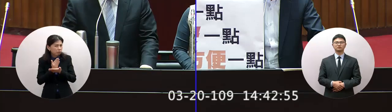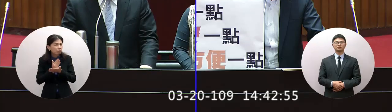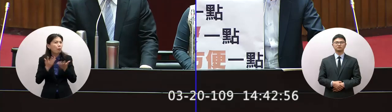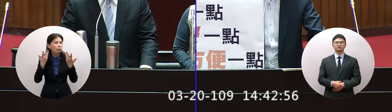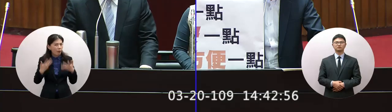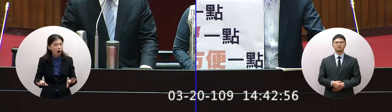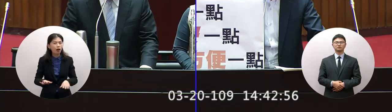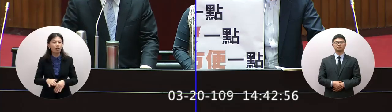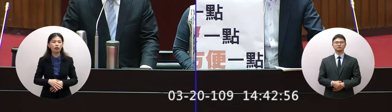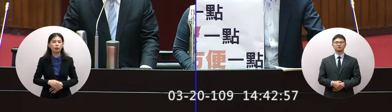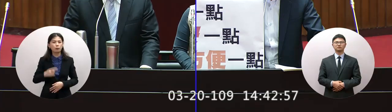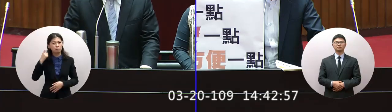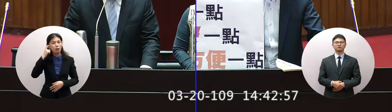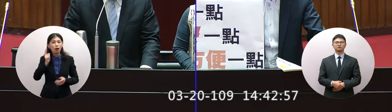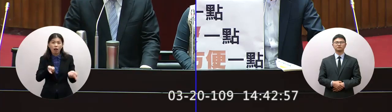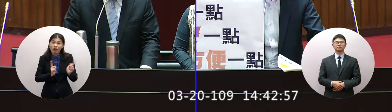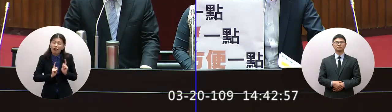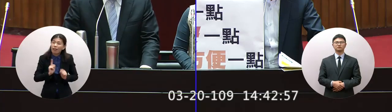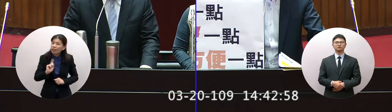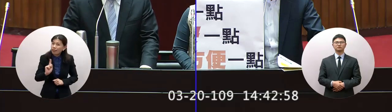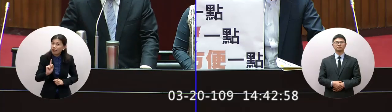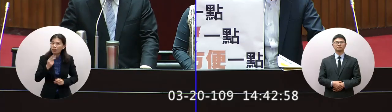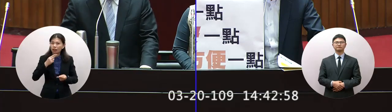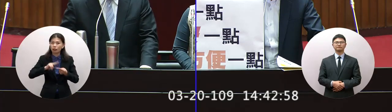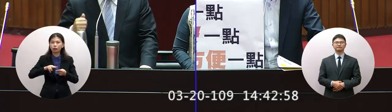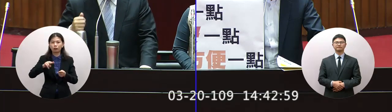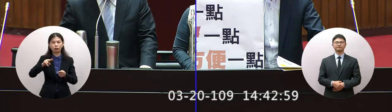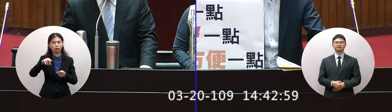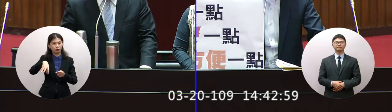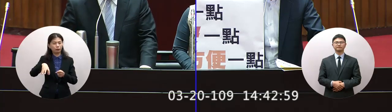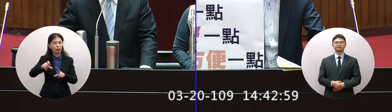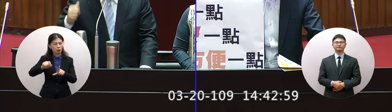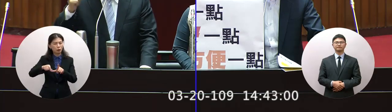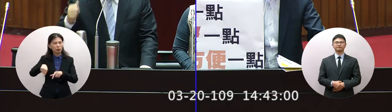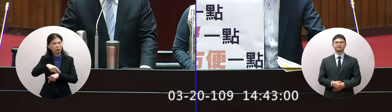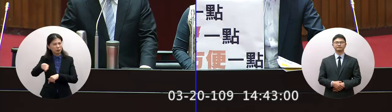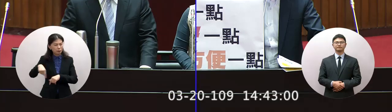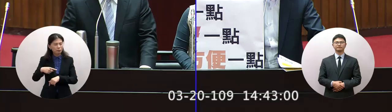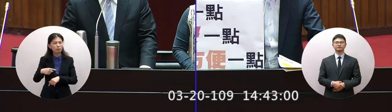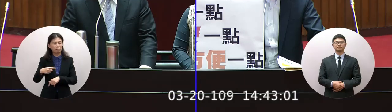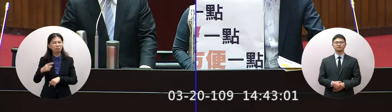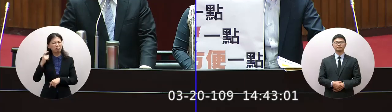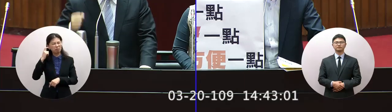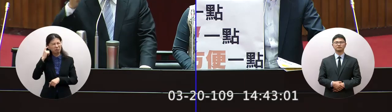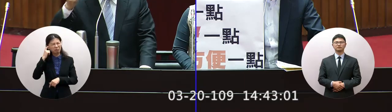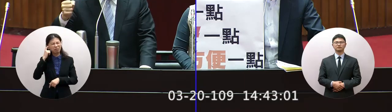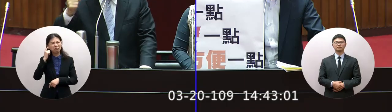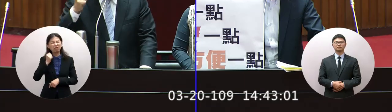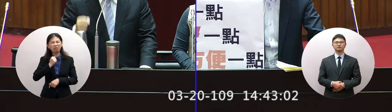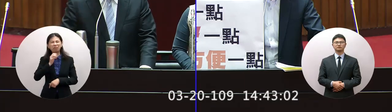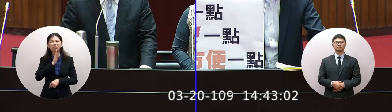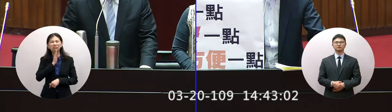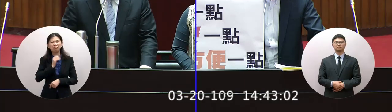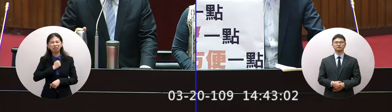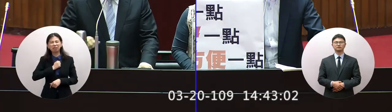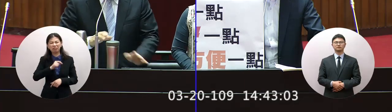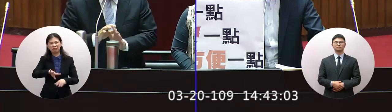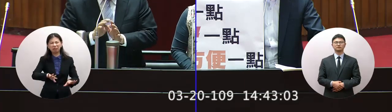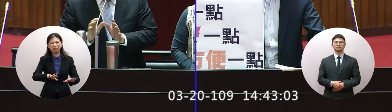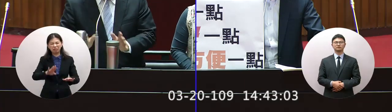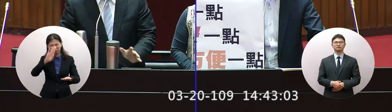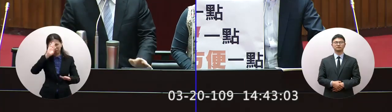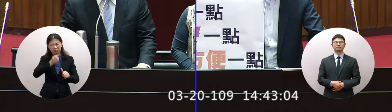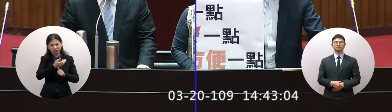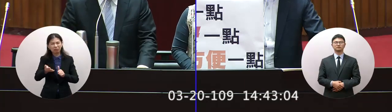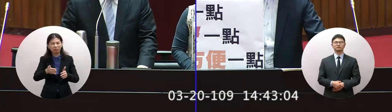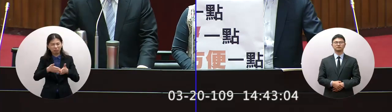那非常感动，是中华邮政公司大家也体会这个疫情的需要，大家都非常努力，而